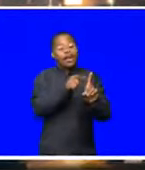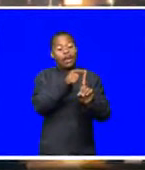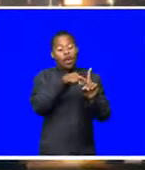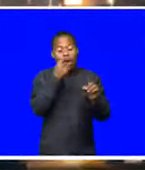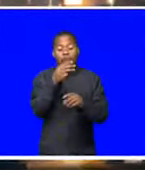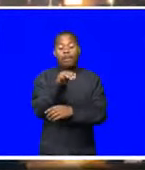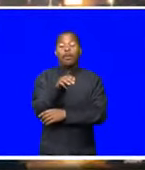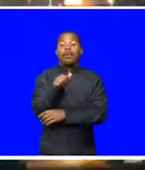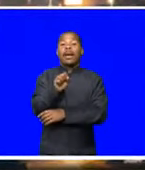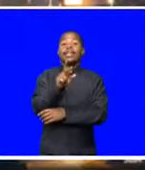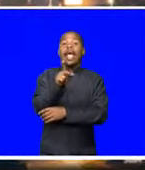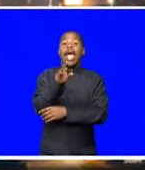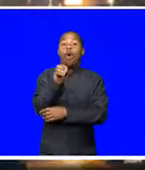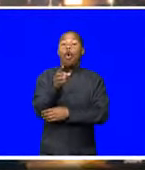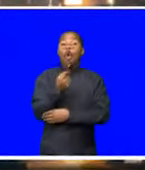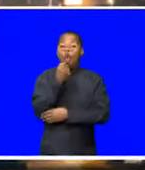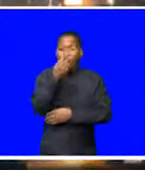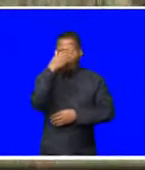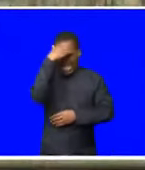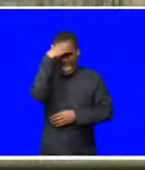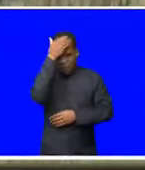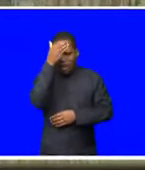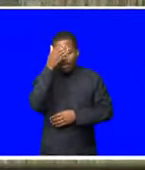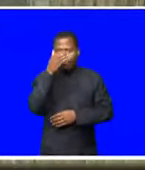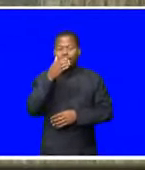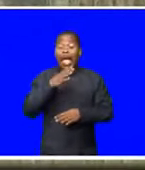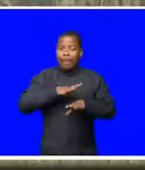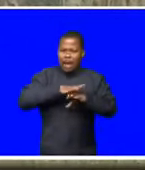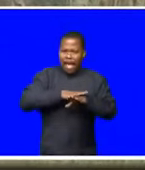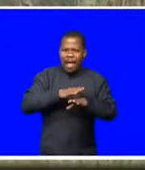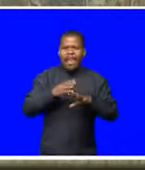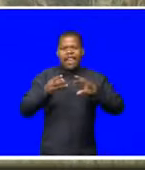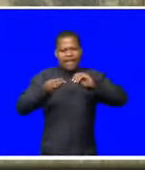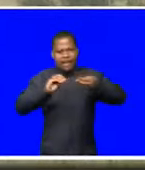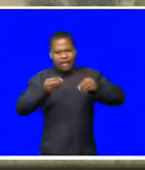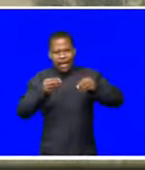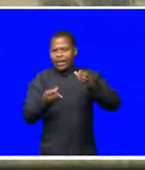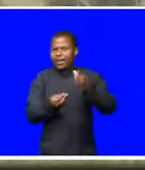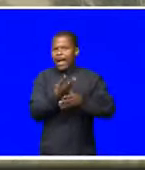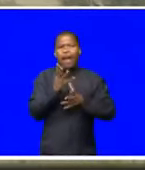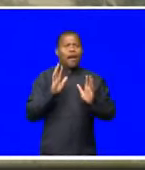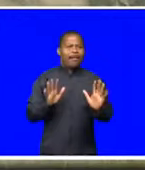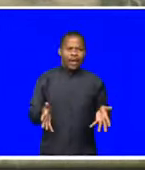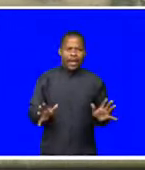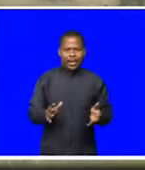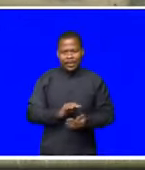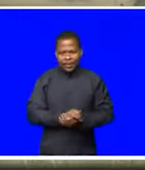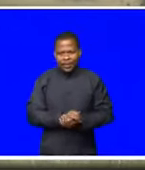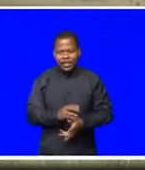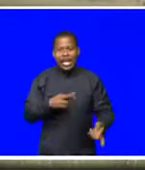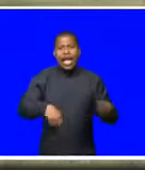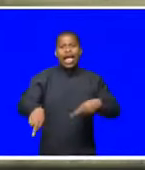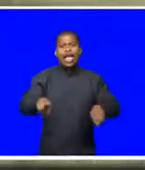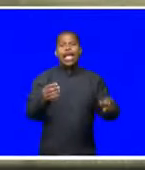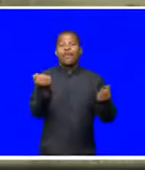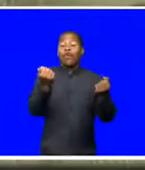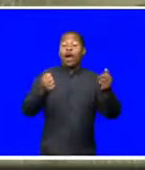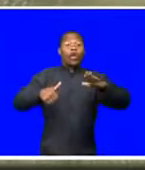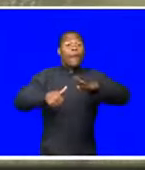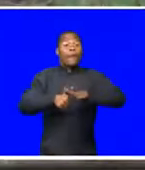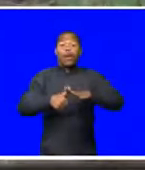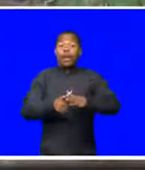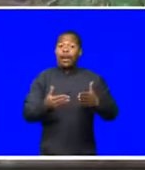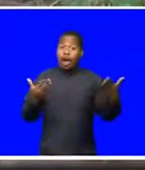etulu indzaba yamgwaqo wasemaphalaleni umgwaqo ngulenye yetintfo letisita ekutheni indzawo